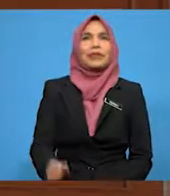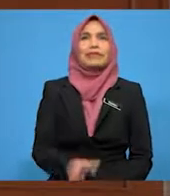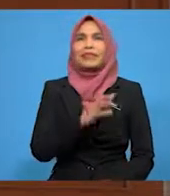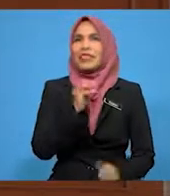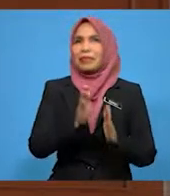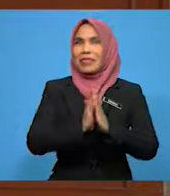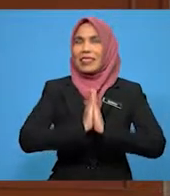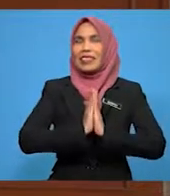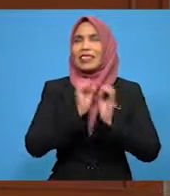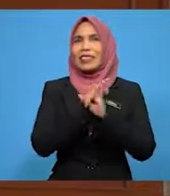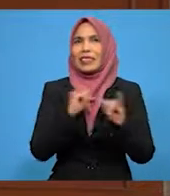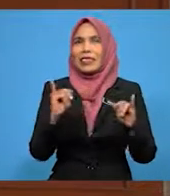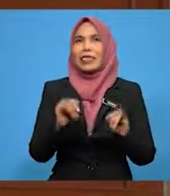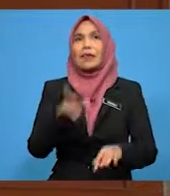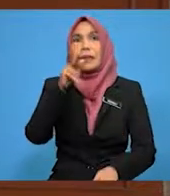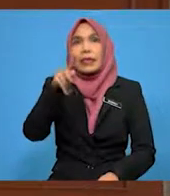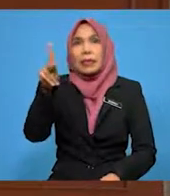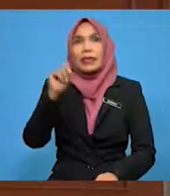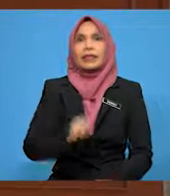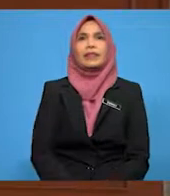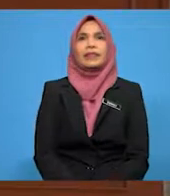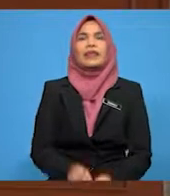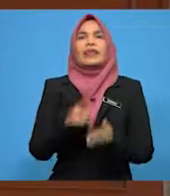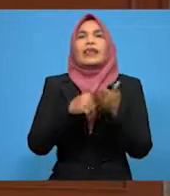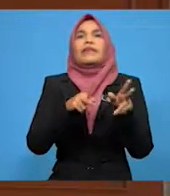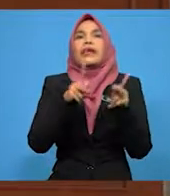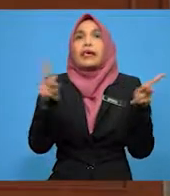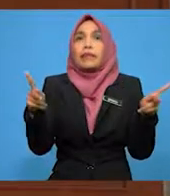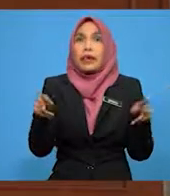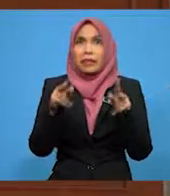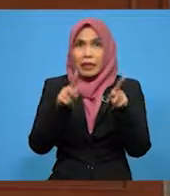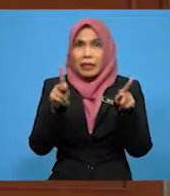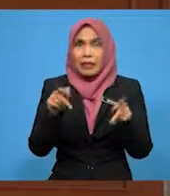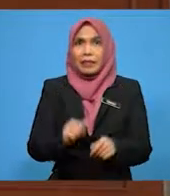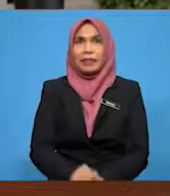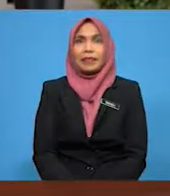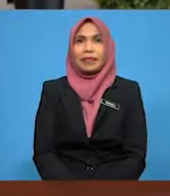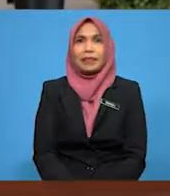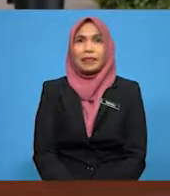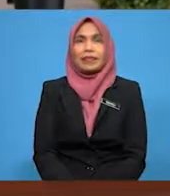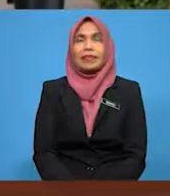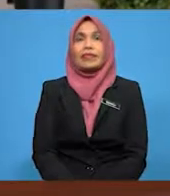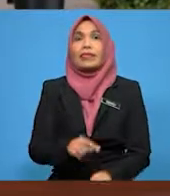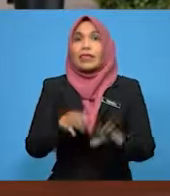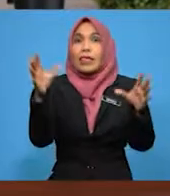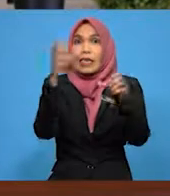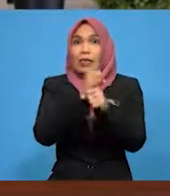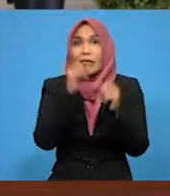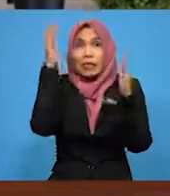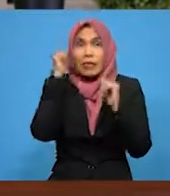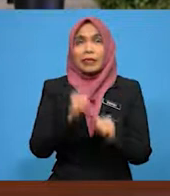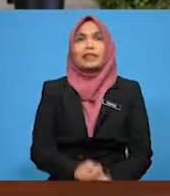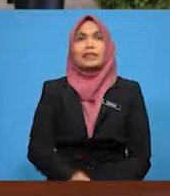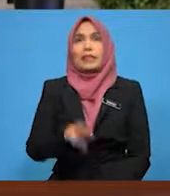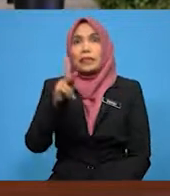Assalamualaikum dan salam sejahtera para pelajar. Apa khabar para pelajar sekalian? Diharapkan para pelajar